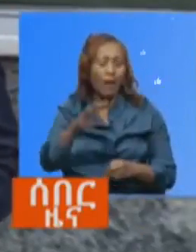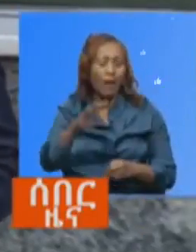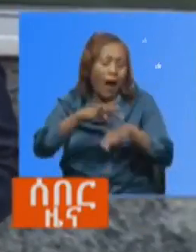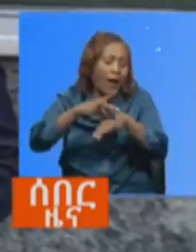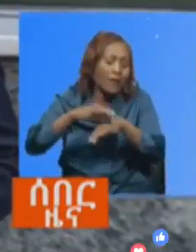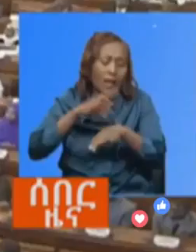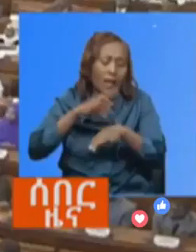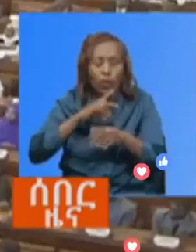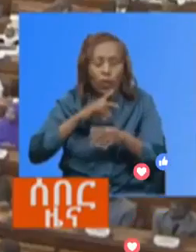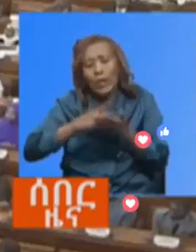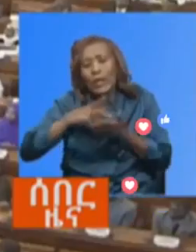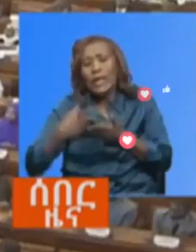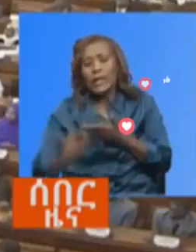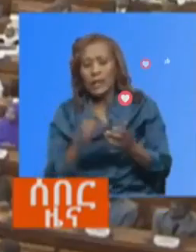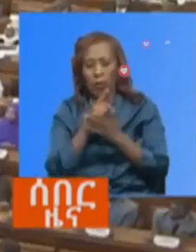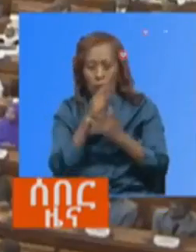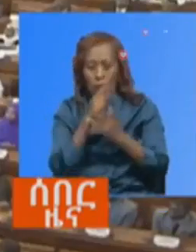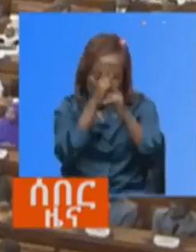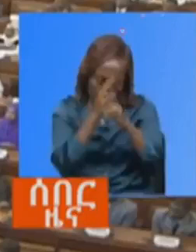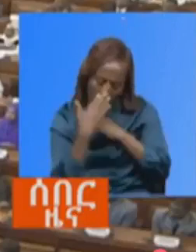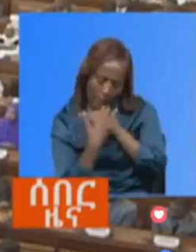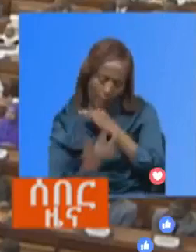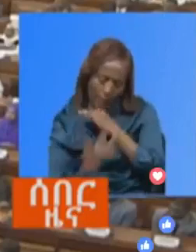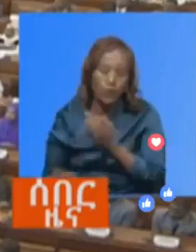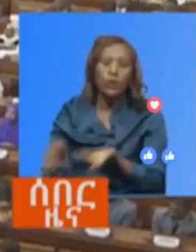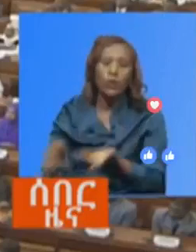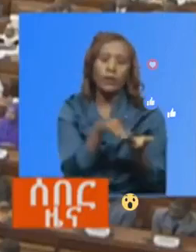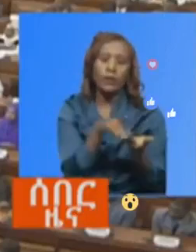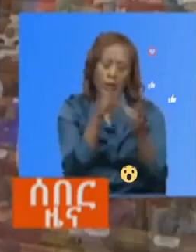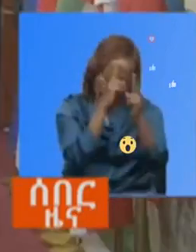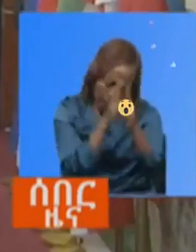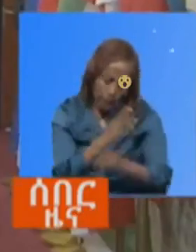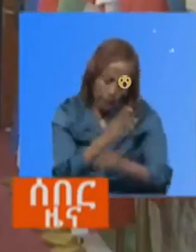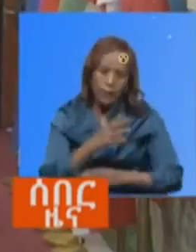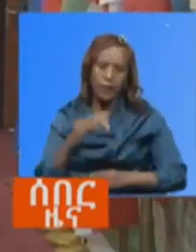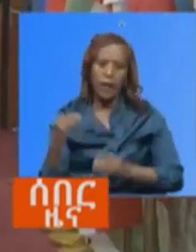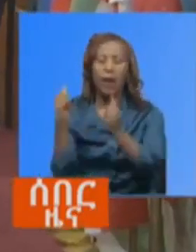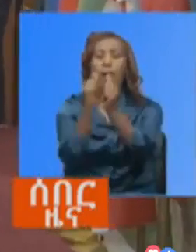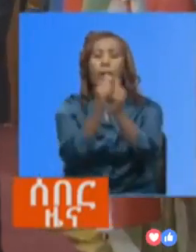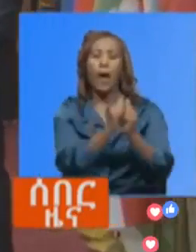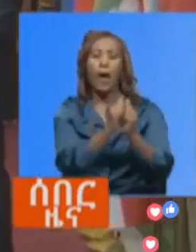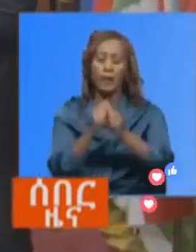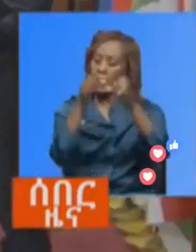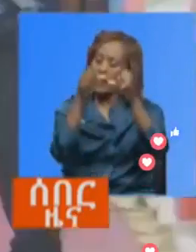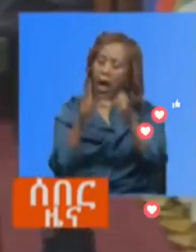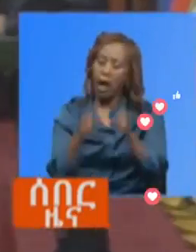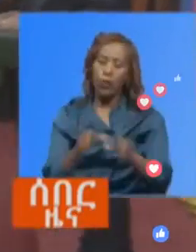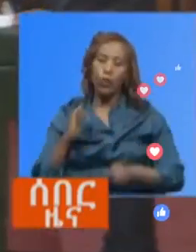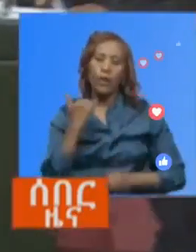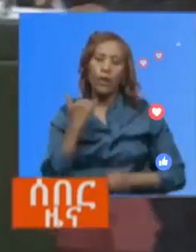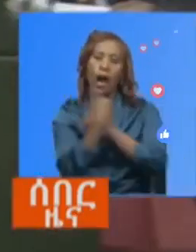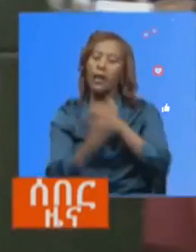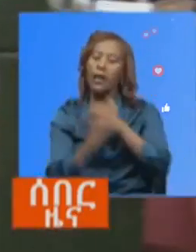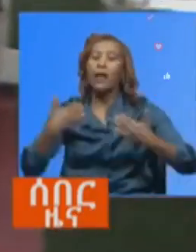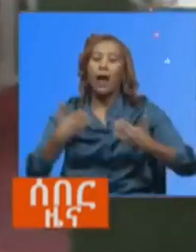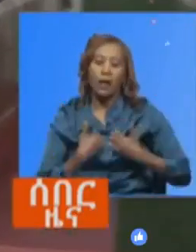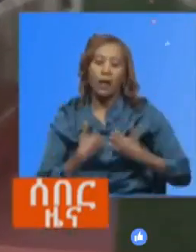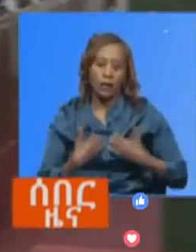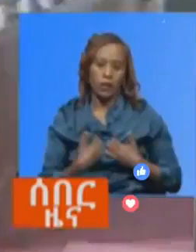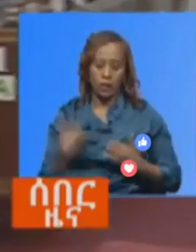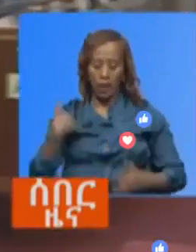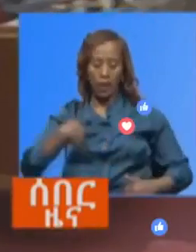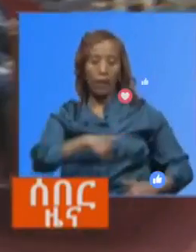አጥንታቸውን ከስክሰው የከበረ ደማቸውን አፍስሰው በክብርና በአንድነት ያቆዩት አገር አለችን።